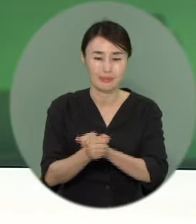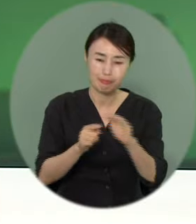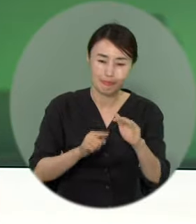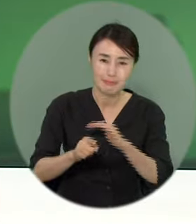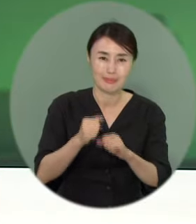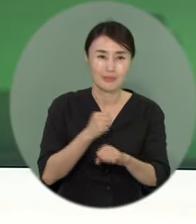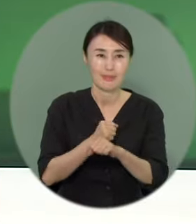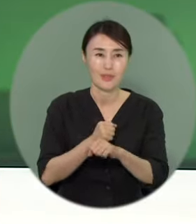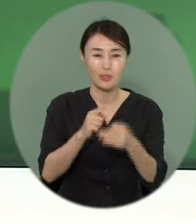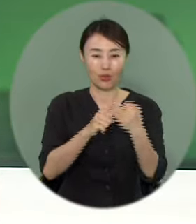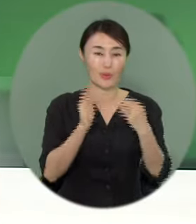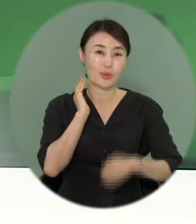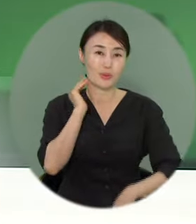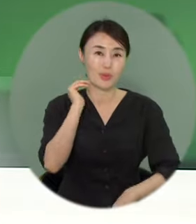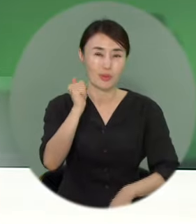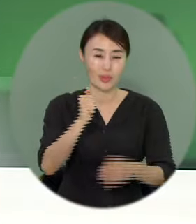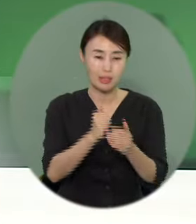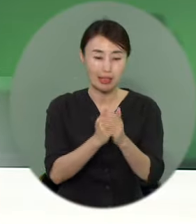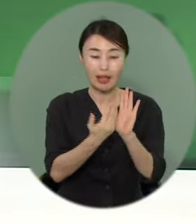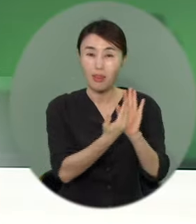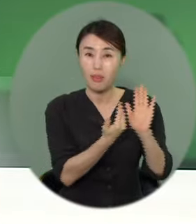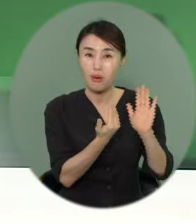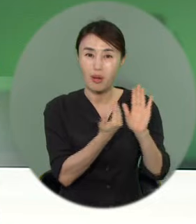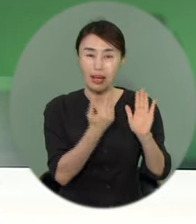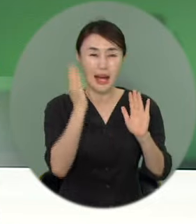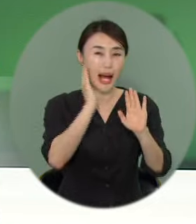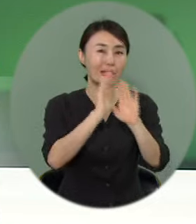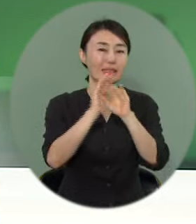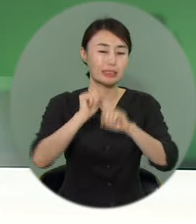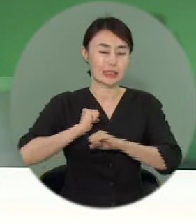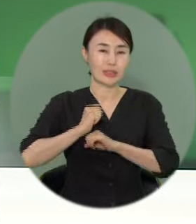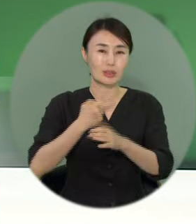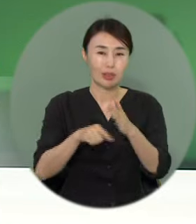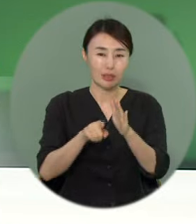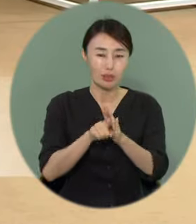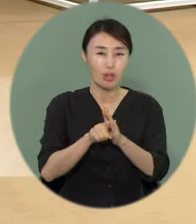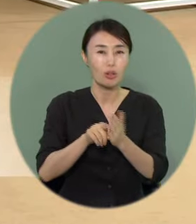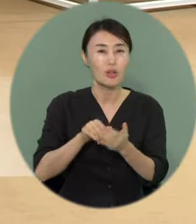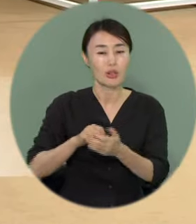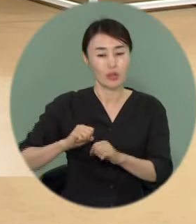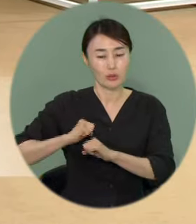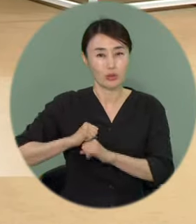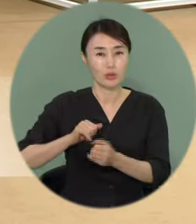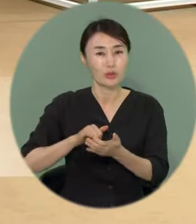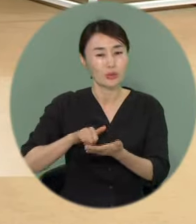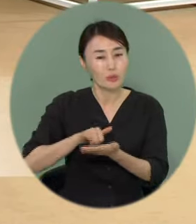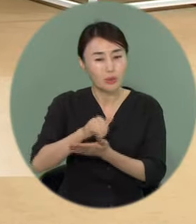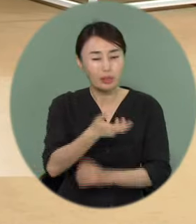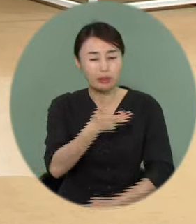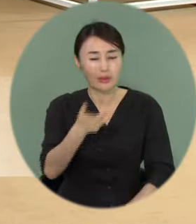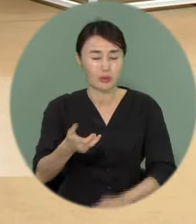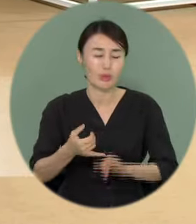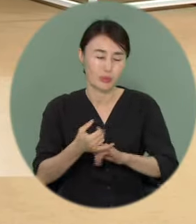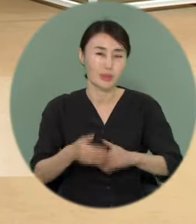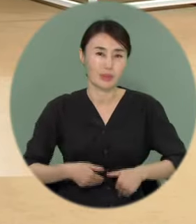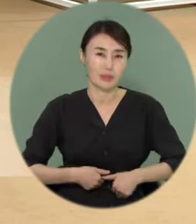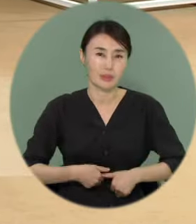윤 대통령은 서해 영공 방어를 위해 군공항은 필요하다면서도 군공항 이전 필요성에 대해 공감했습니다.